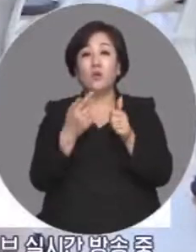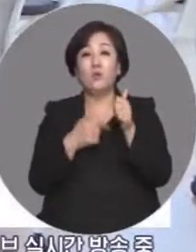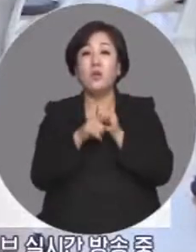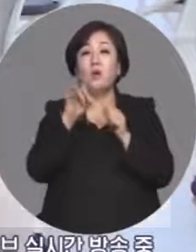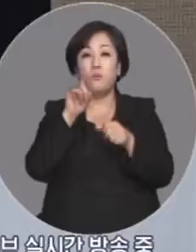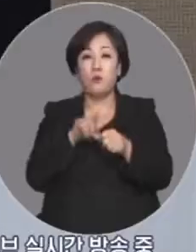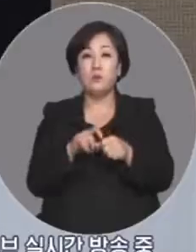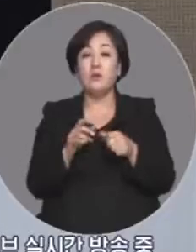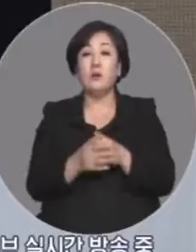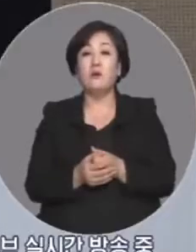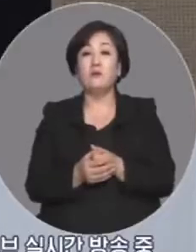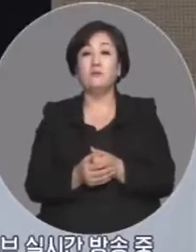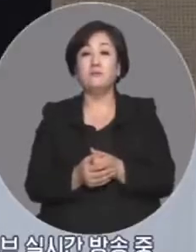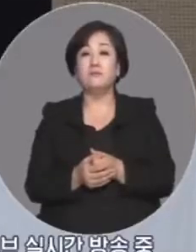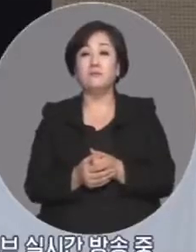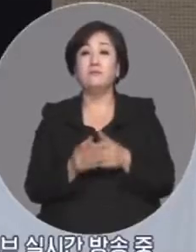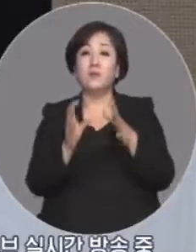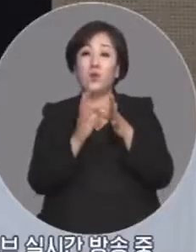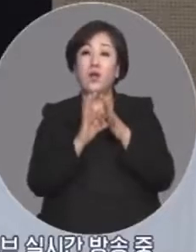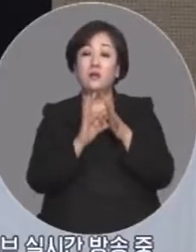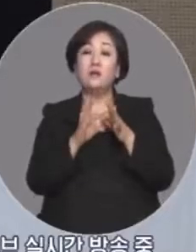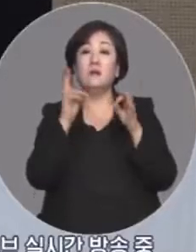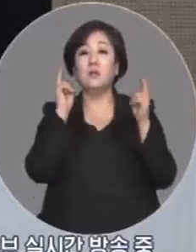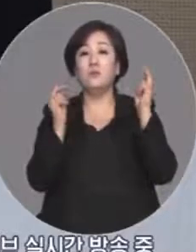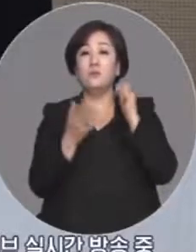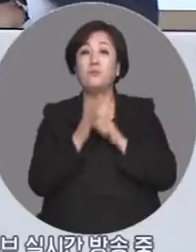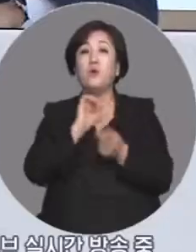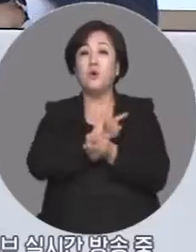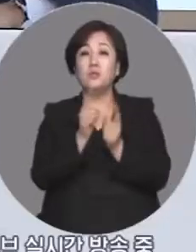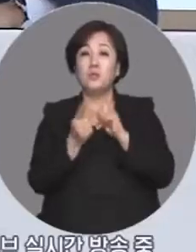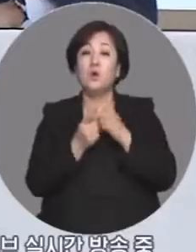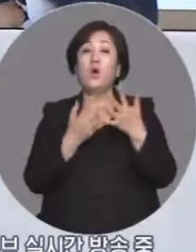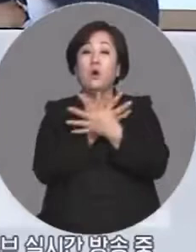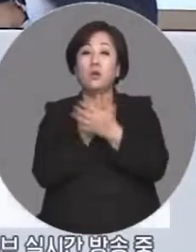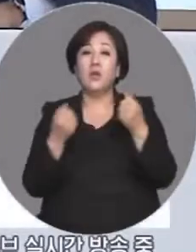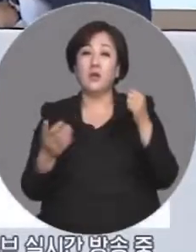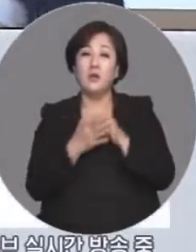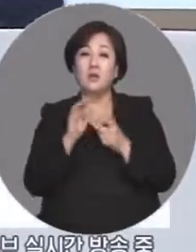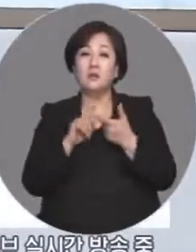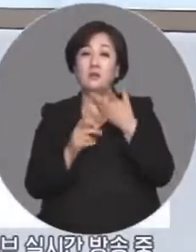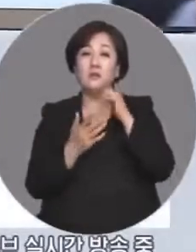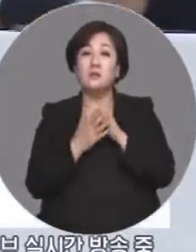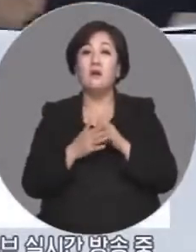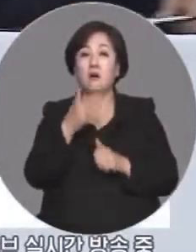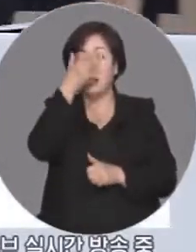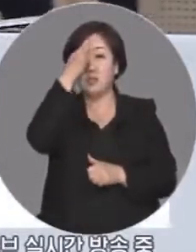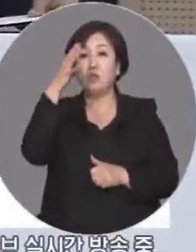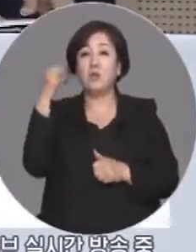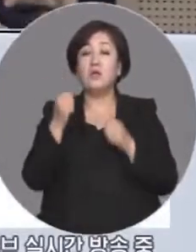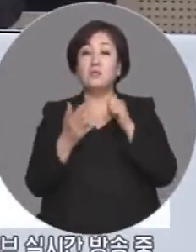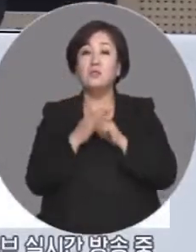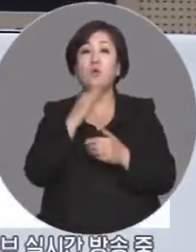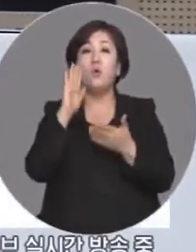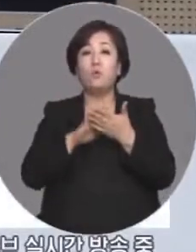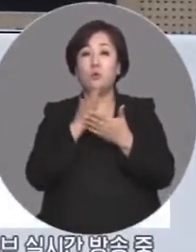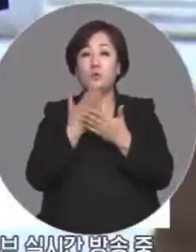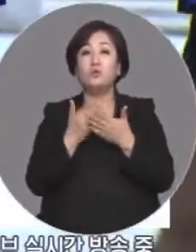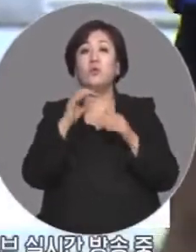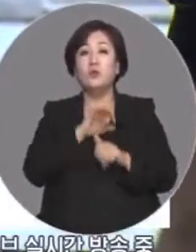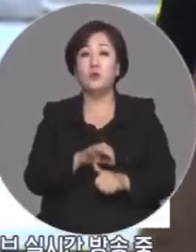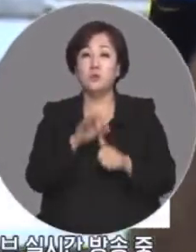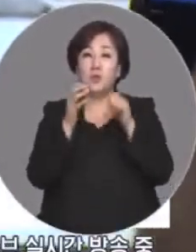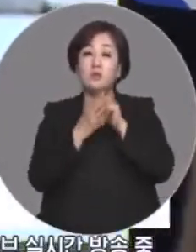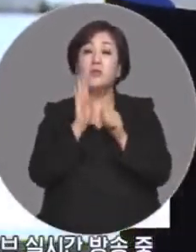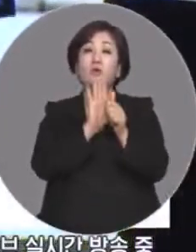위해서 관련 기업들과의 MOU를 통해 로봇 티칭 기술, 비전 활용 기술과 유지 보수 등에서 도움을